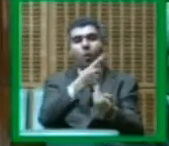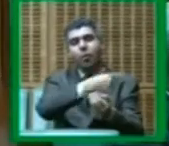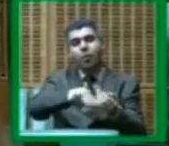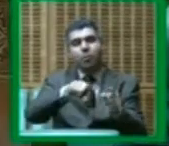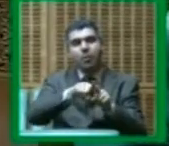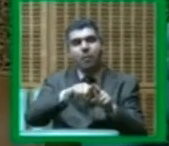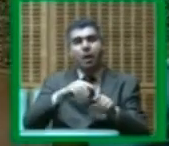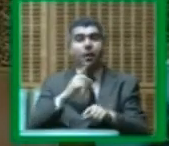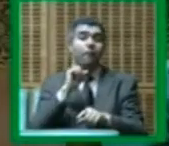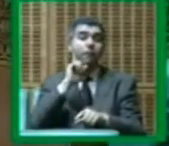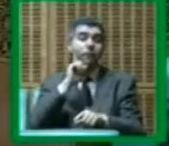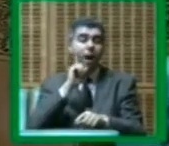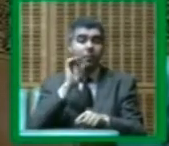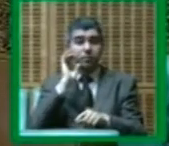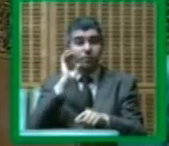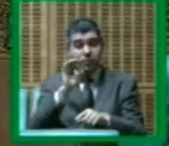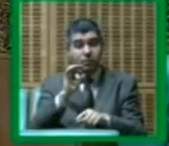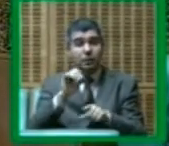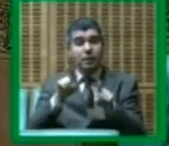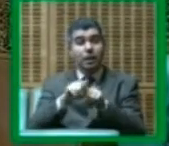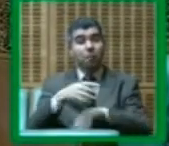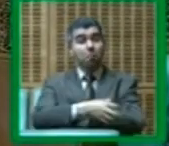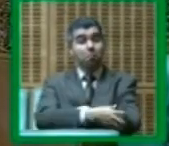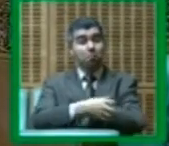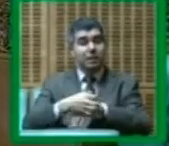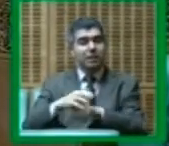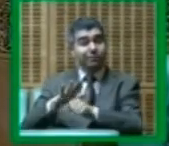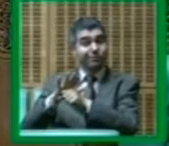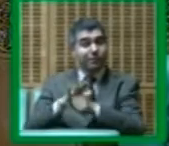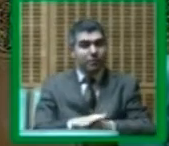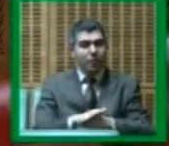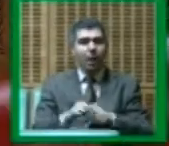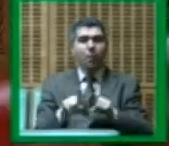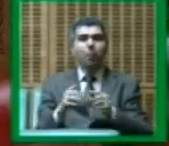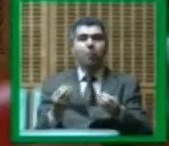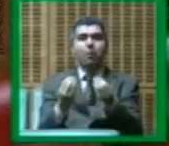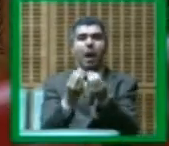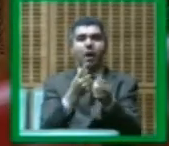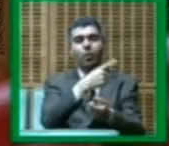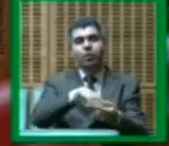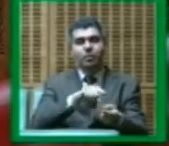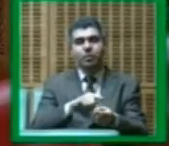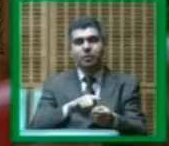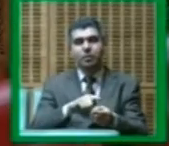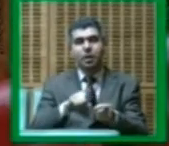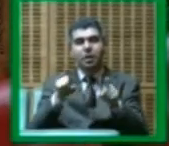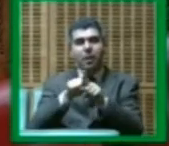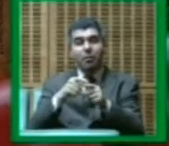المرأة التي تكون أيضا معوزة ومهملة. ثانيا الاستفادة خاصها تشمل